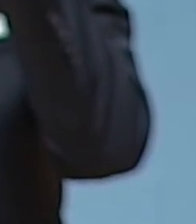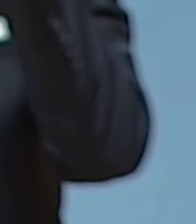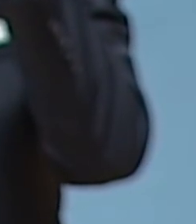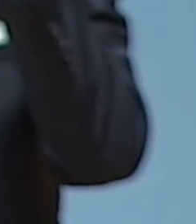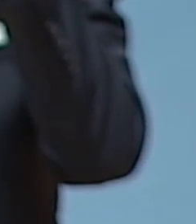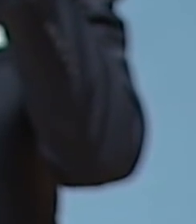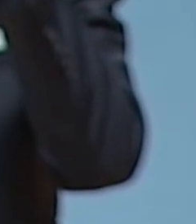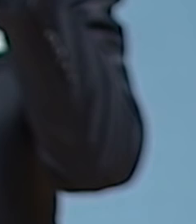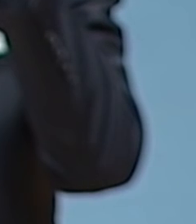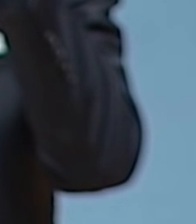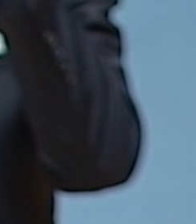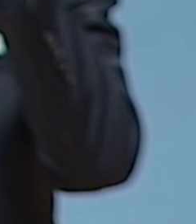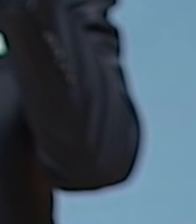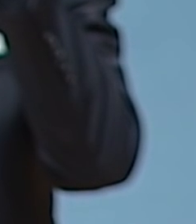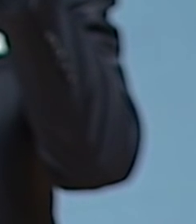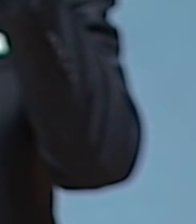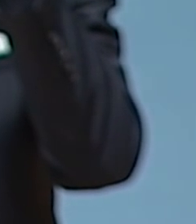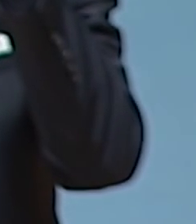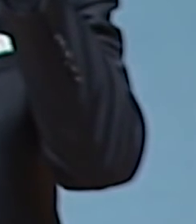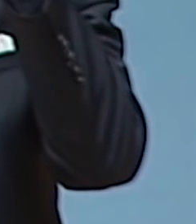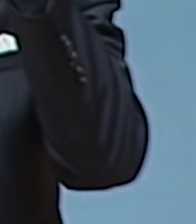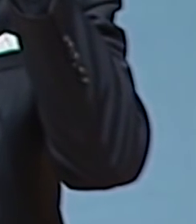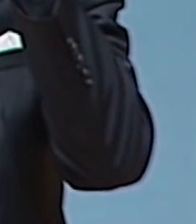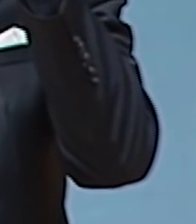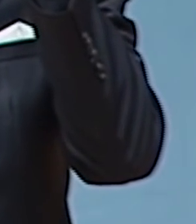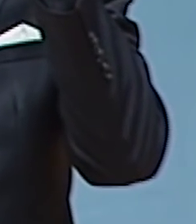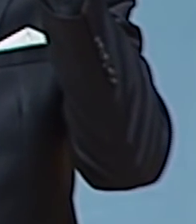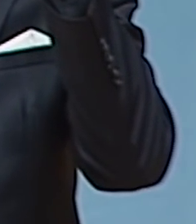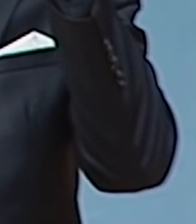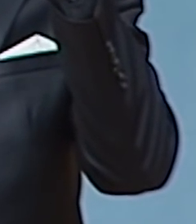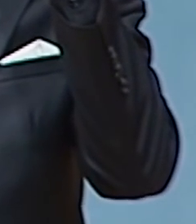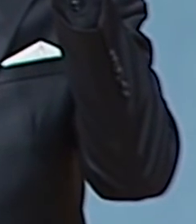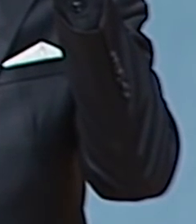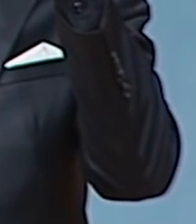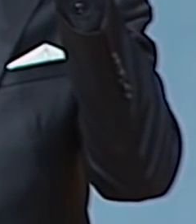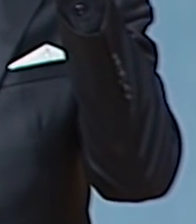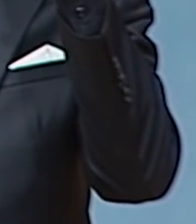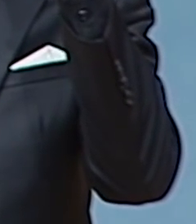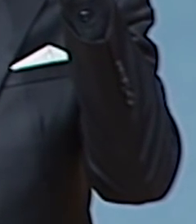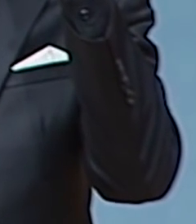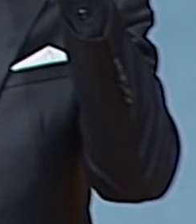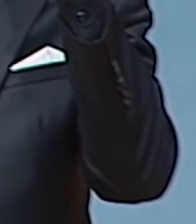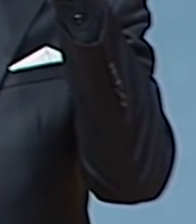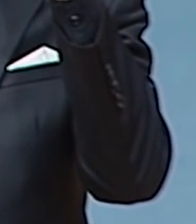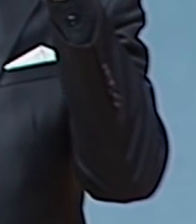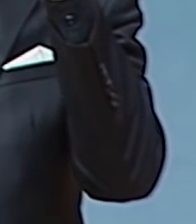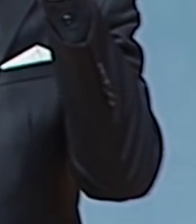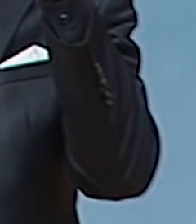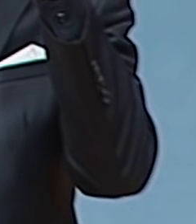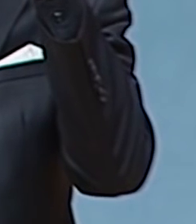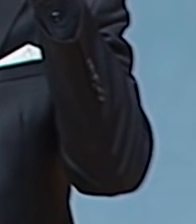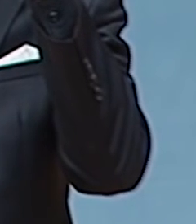너를 만드신 분, 너를 가장 많이